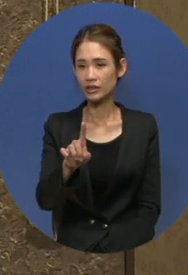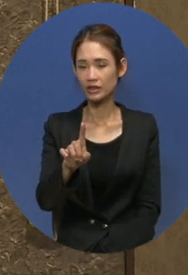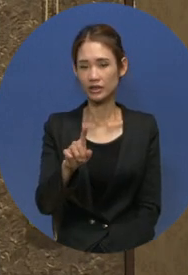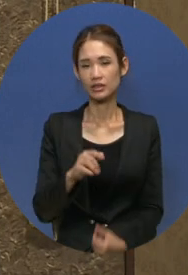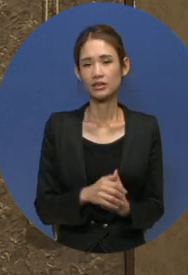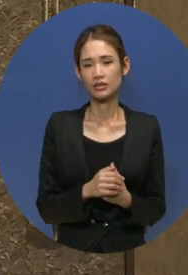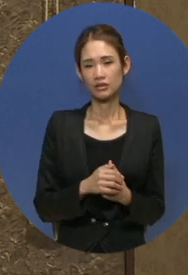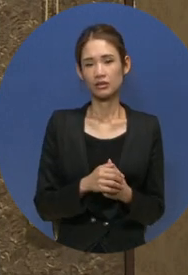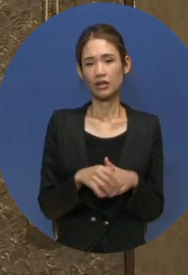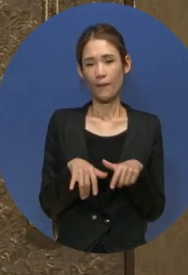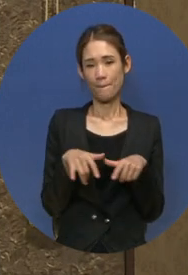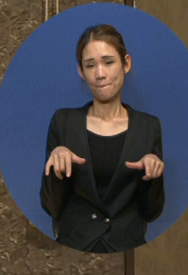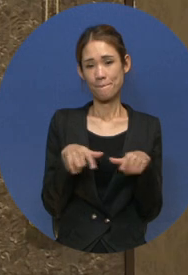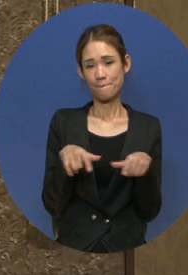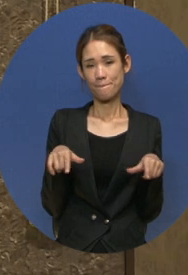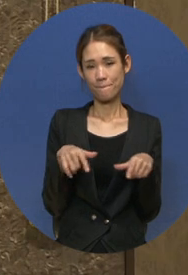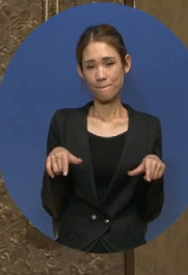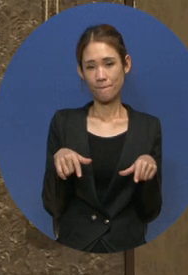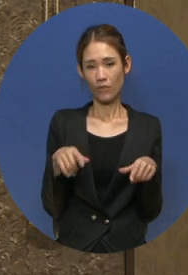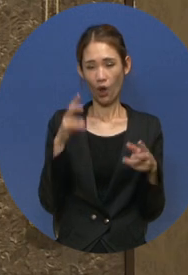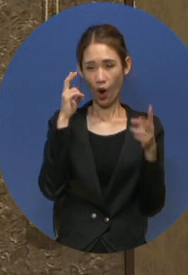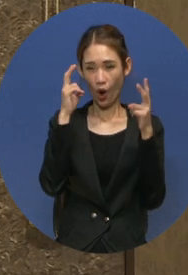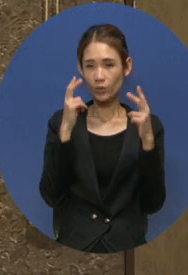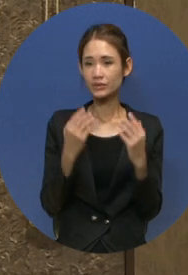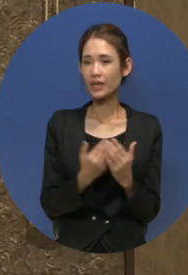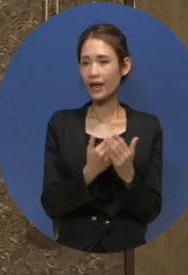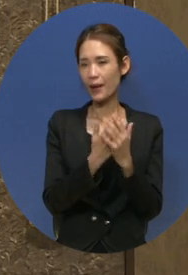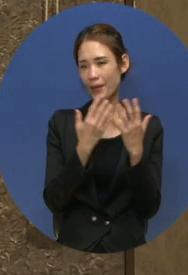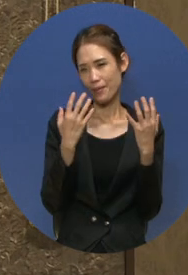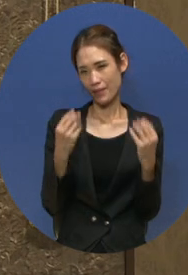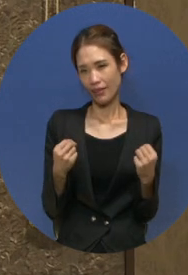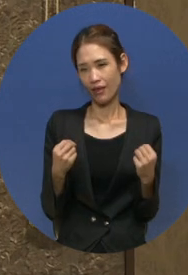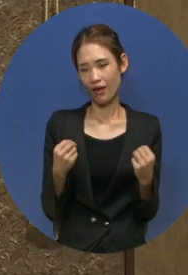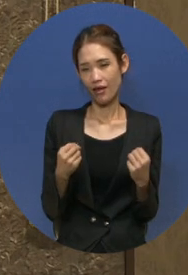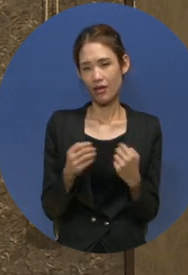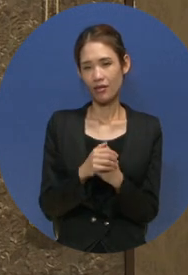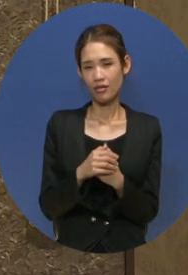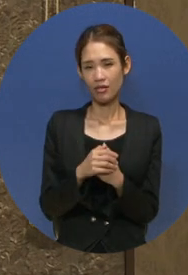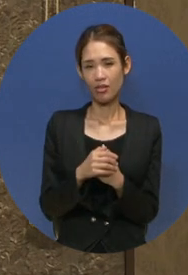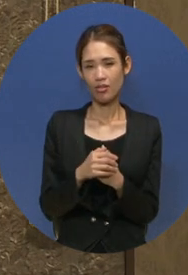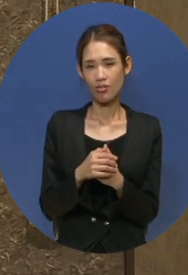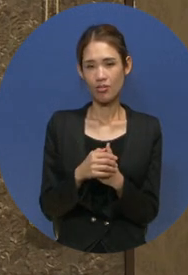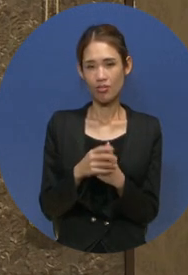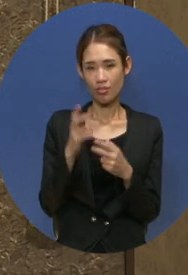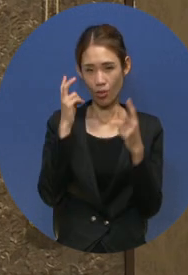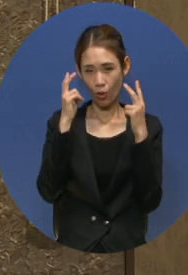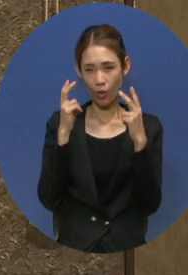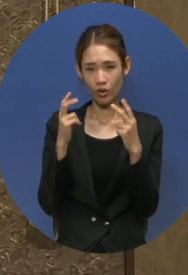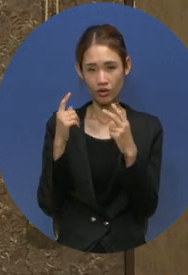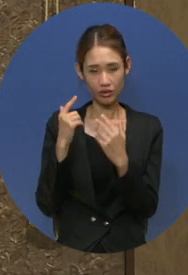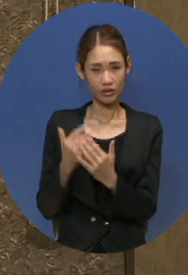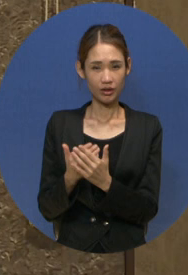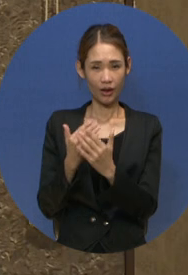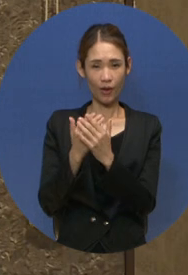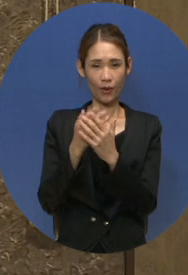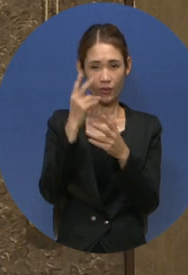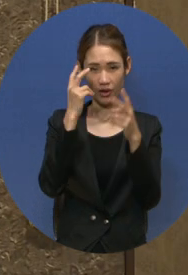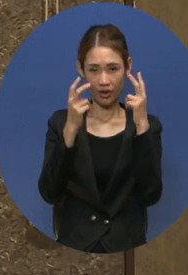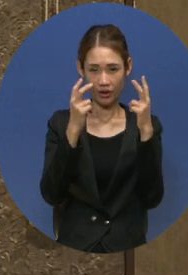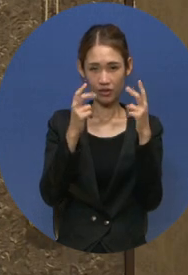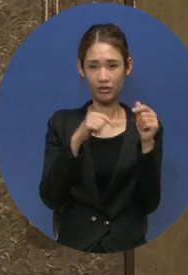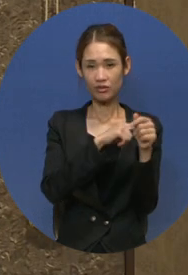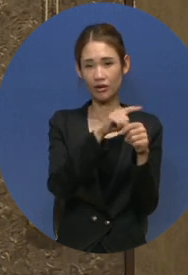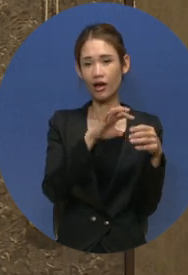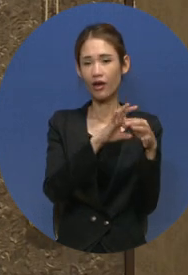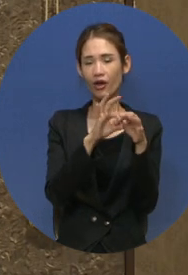그래서 저희 평소에 그런 업체 개발을 많이 해놔요, 저희 직원들이. 아. 예, 그렇게 업체 개발이 된 업체에